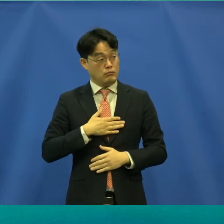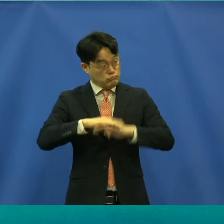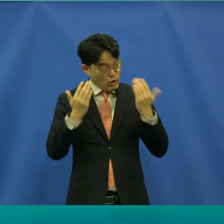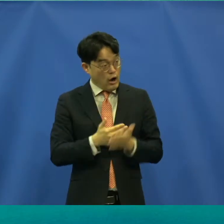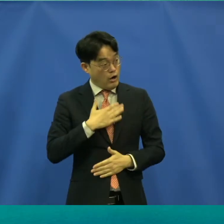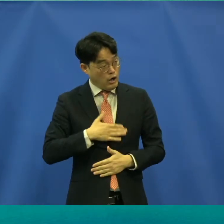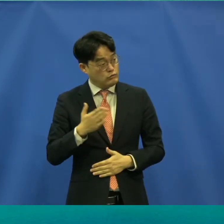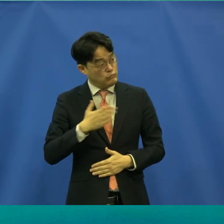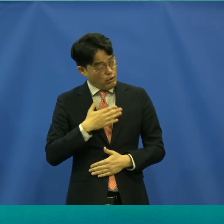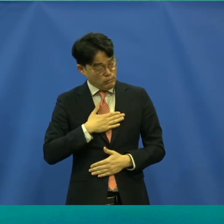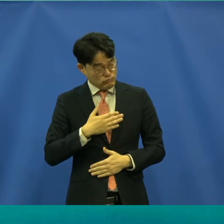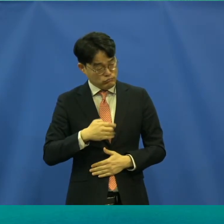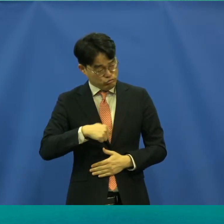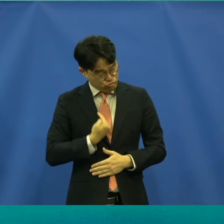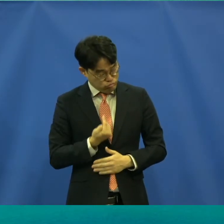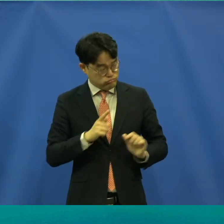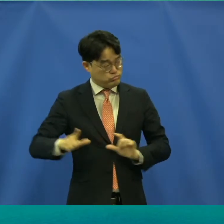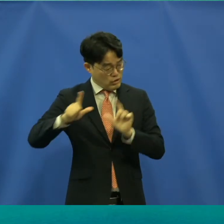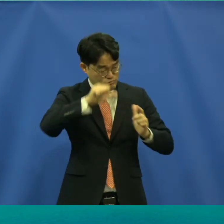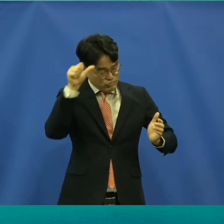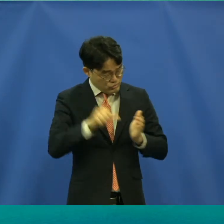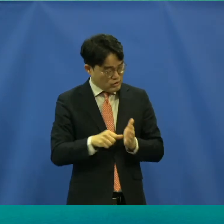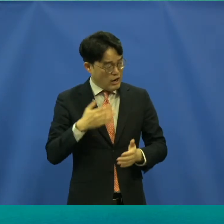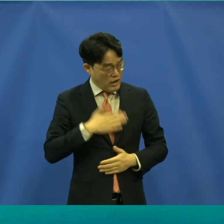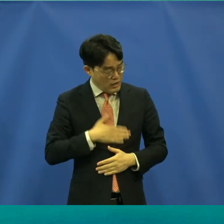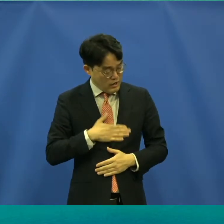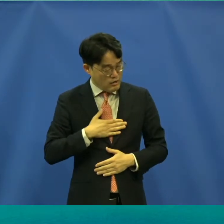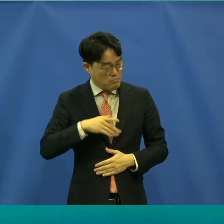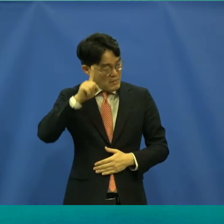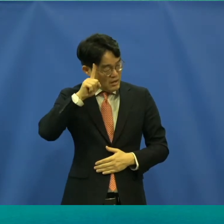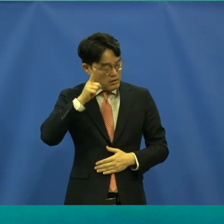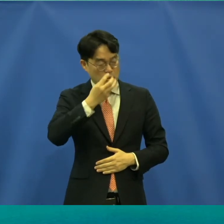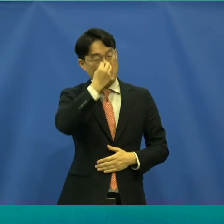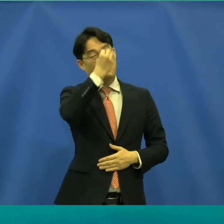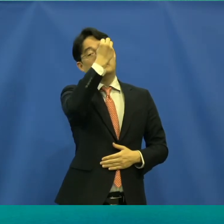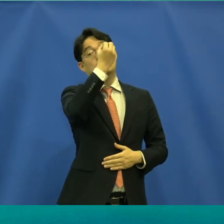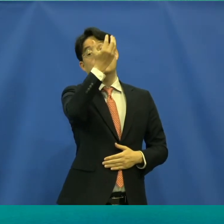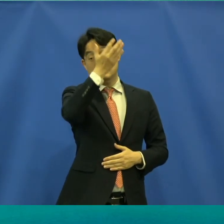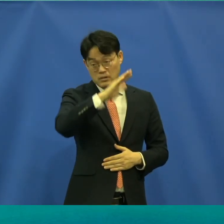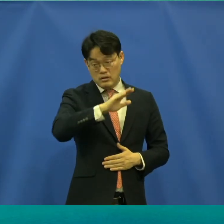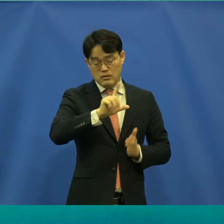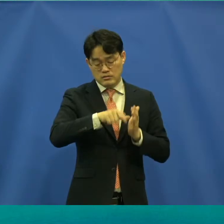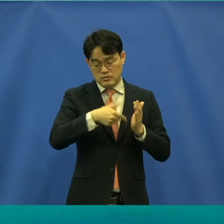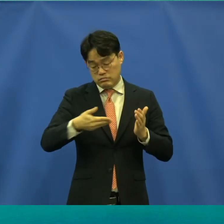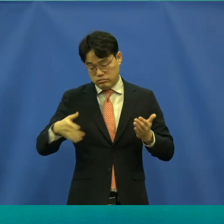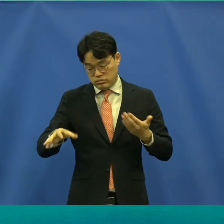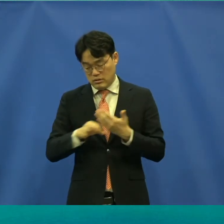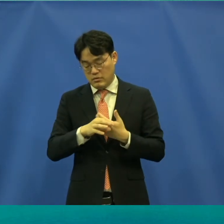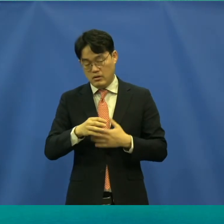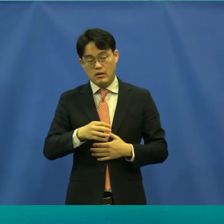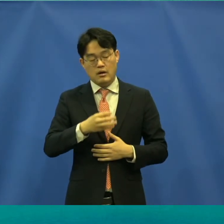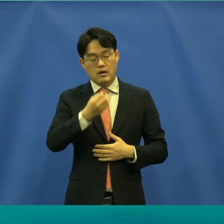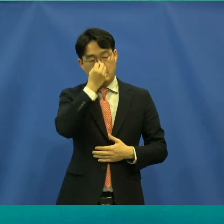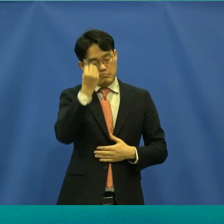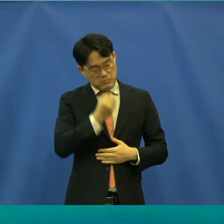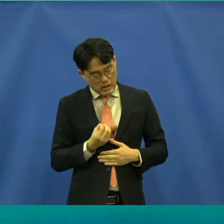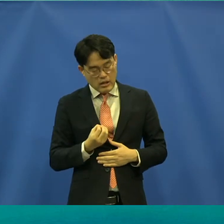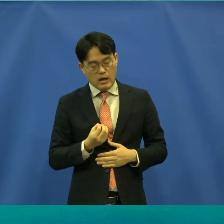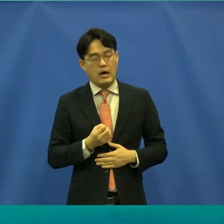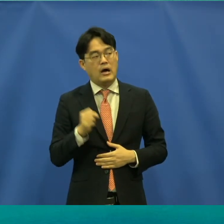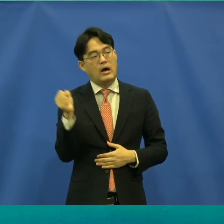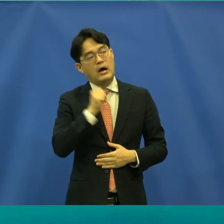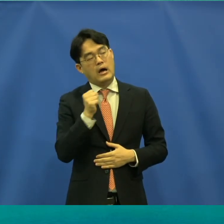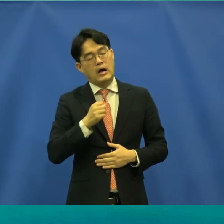공동체에서도 그렇고 결혼 관계에서도 그렇고 뭐 사회생활에도 그렇고 사실은 가장 심각한 것은 자신에